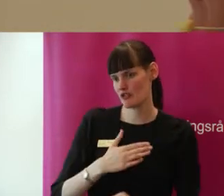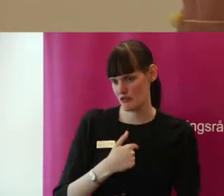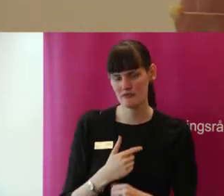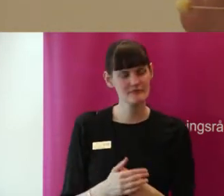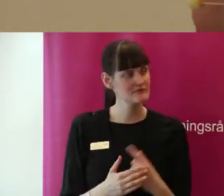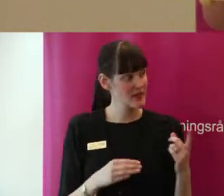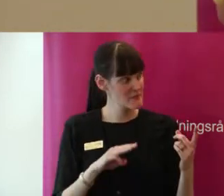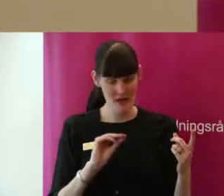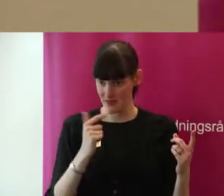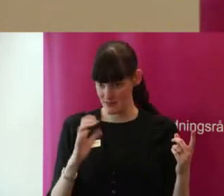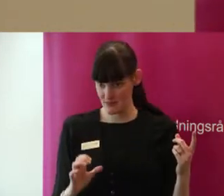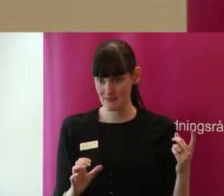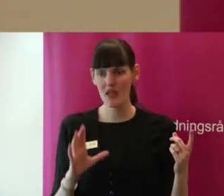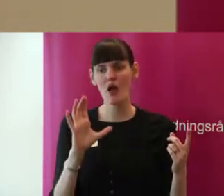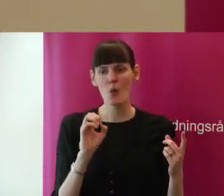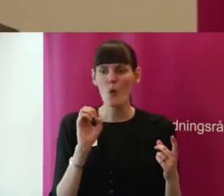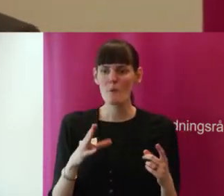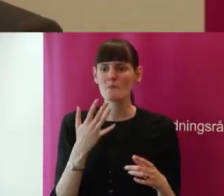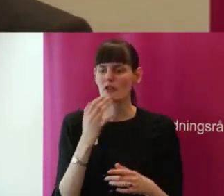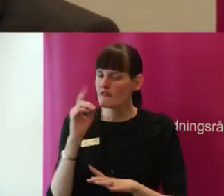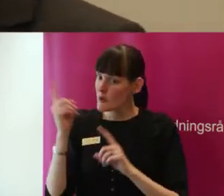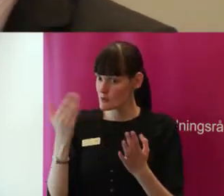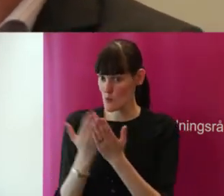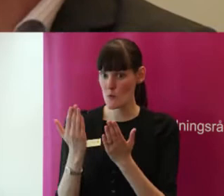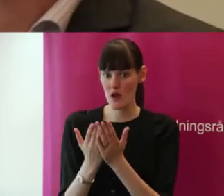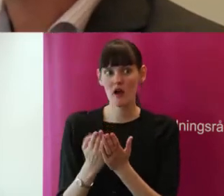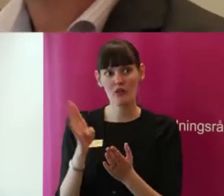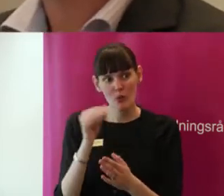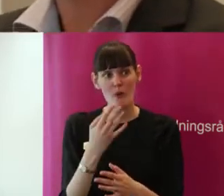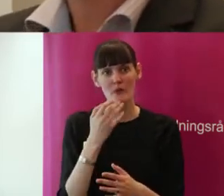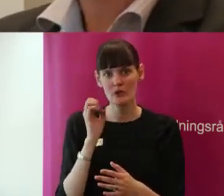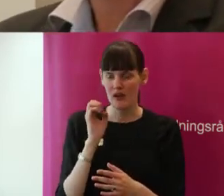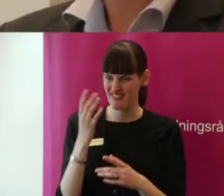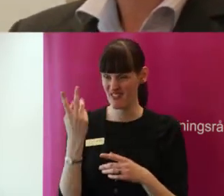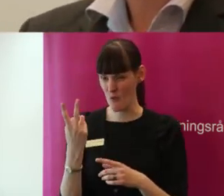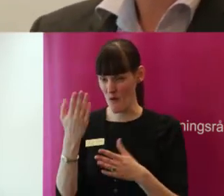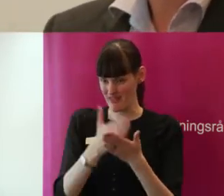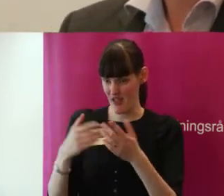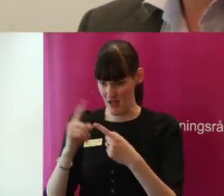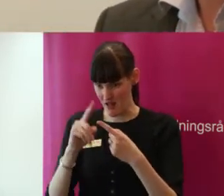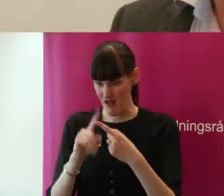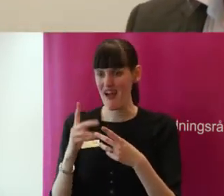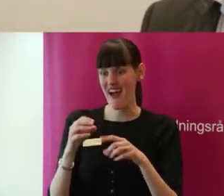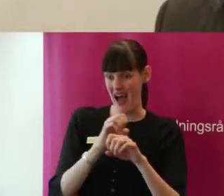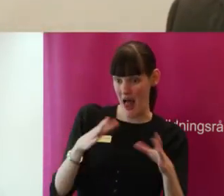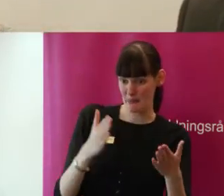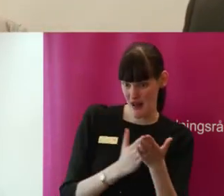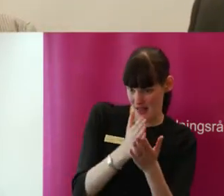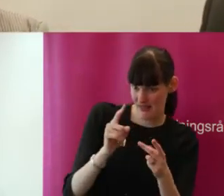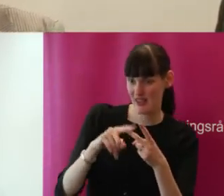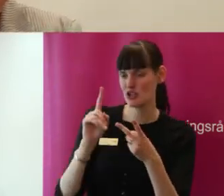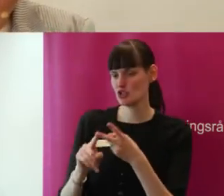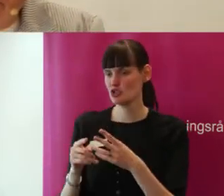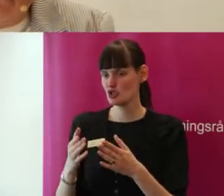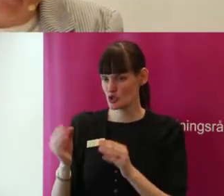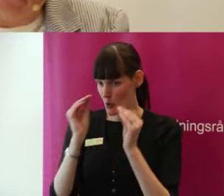Mats? Vi pratar folkhögskola, så är det två delar. Vi pratar om den allmänna kursen, det studiemotiverande. Men den andra biten som är